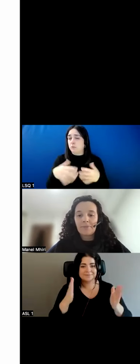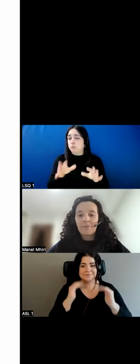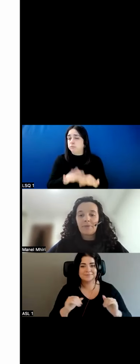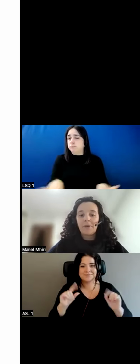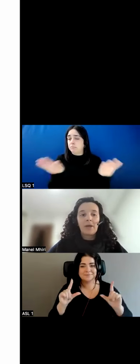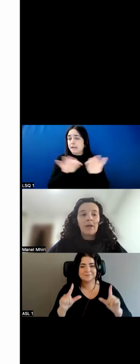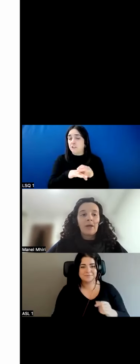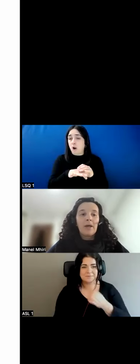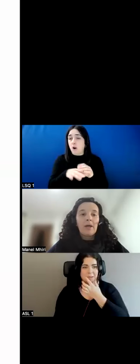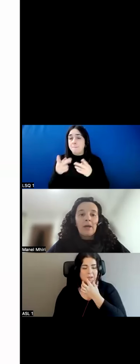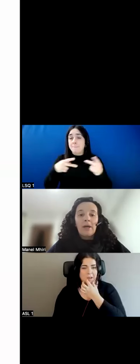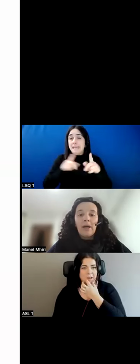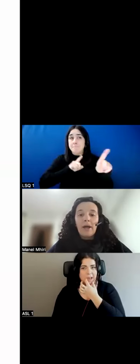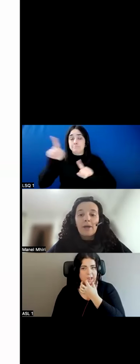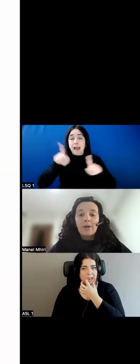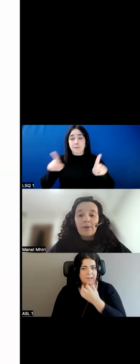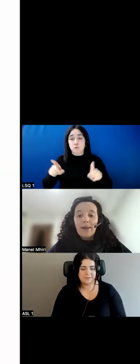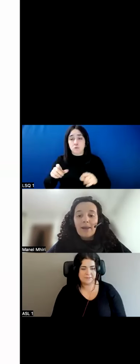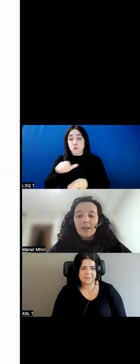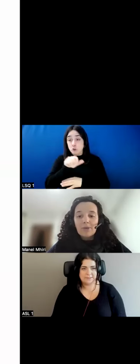Diapo suivante.